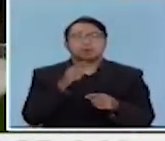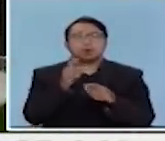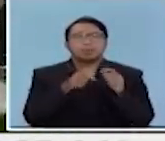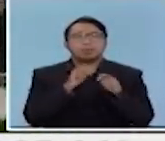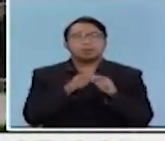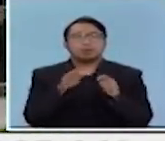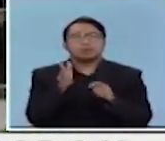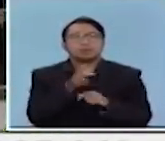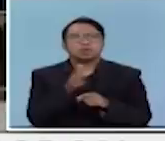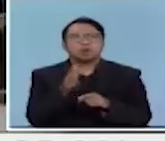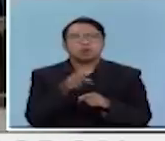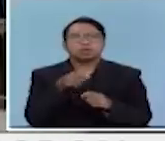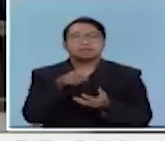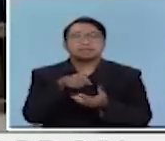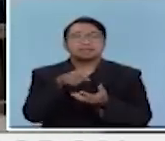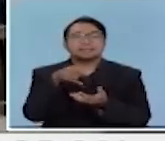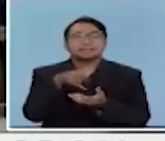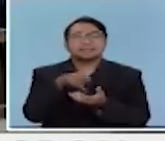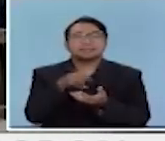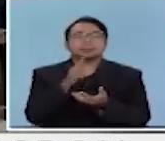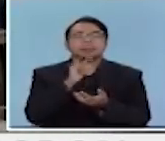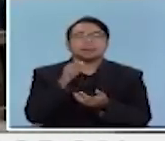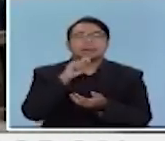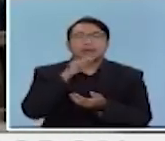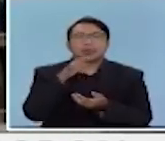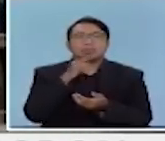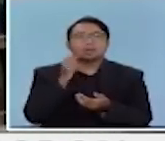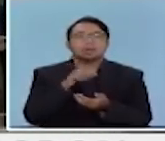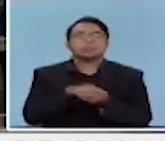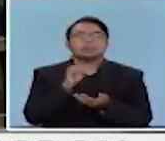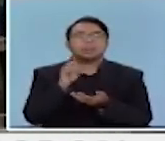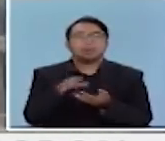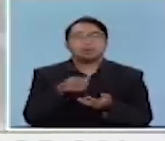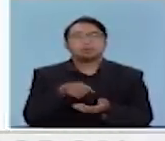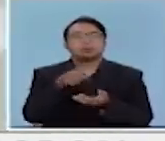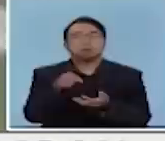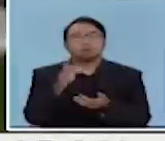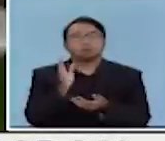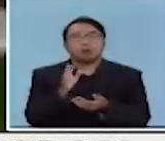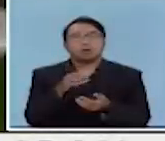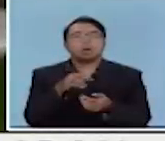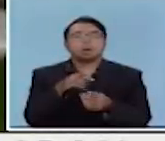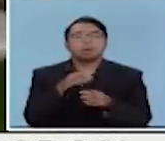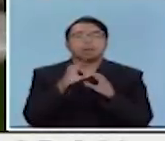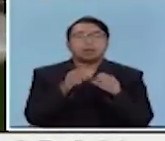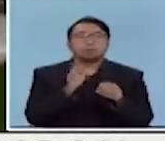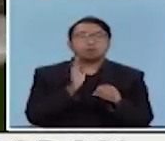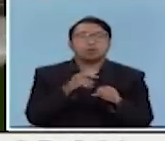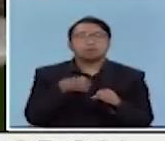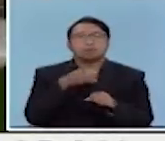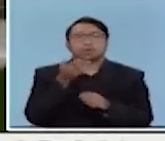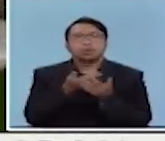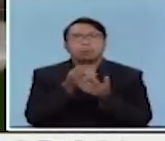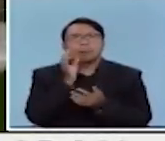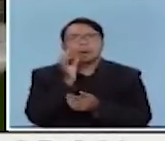justru berisi sampah. Usai melancarkan aksinya, Edu pun kembali mendatangi korban dan meminta maaf. Yo, kamu masih muda lang